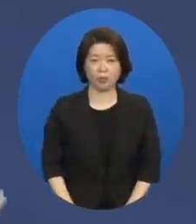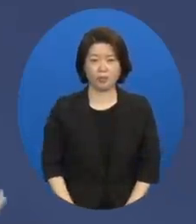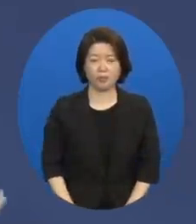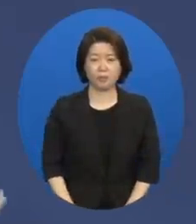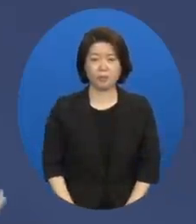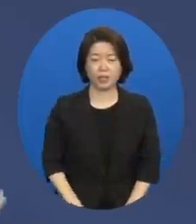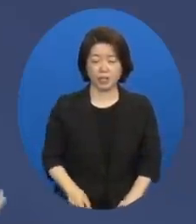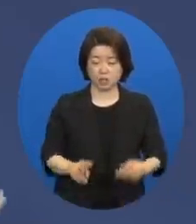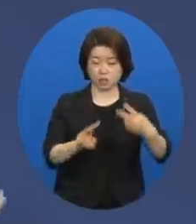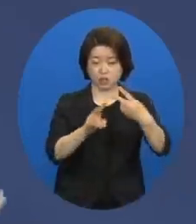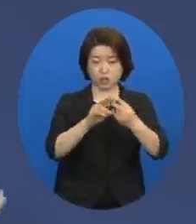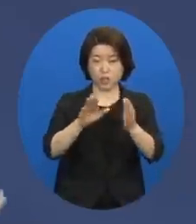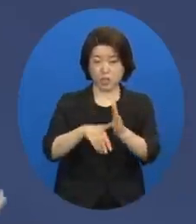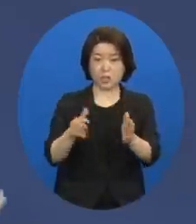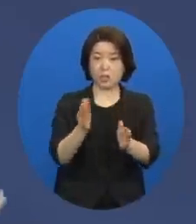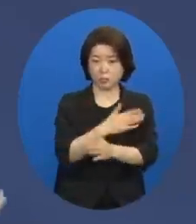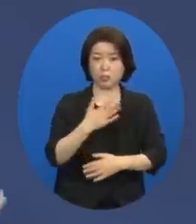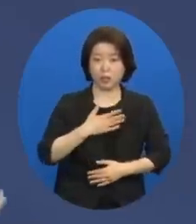그때부터 저는